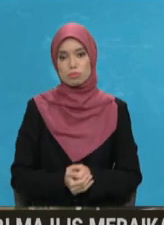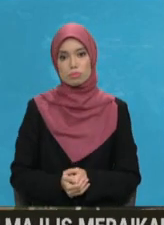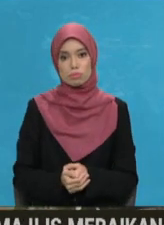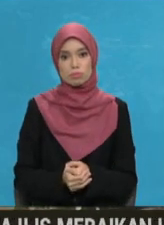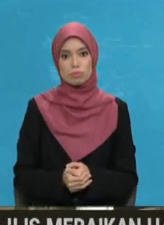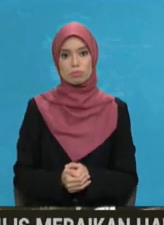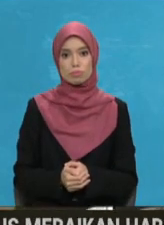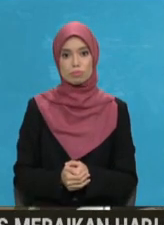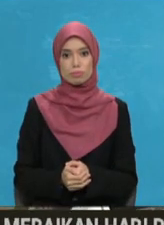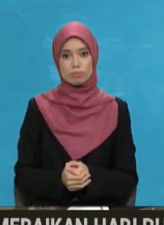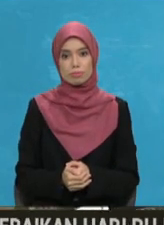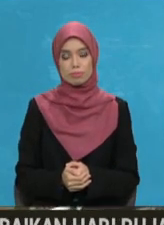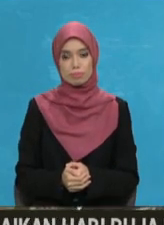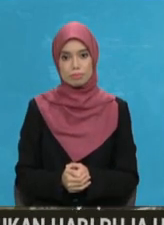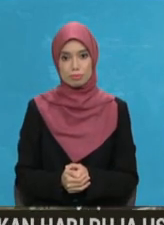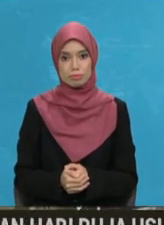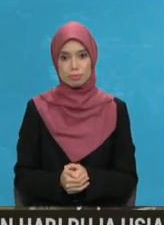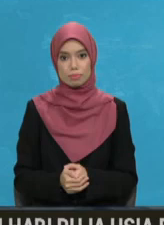haji haji